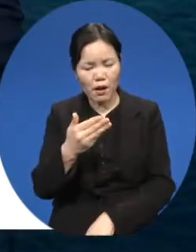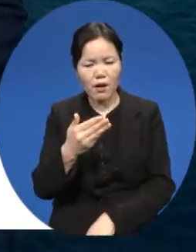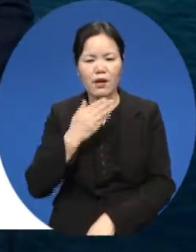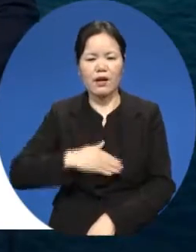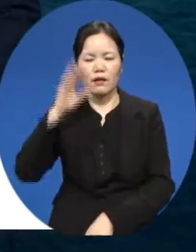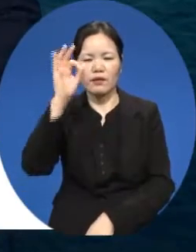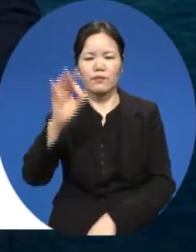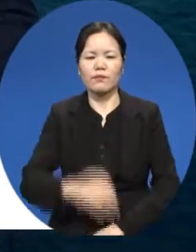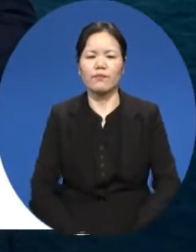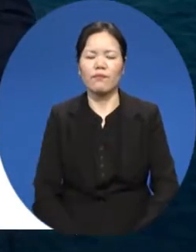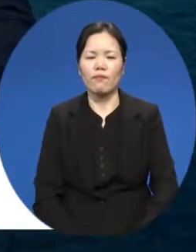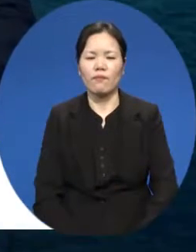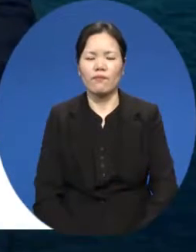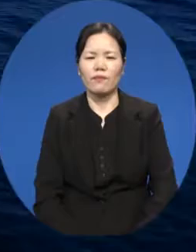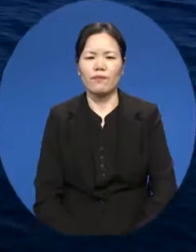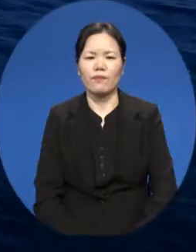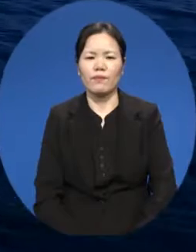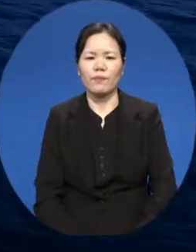유승열 기자가 보도합니다.